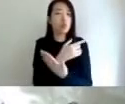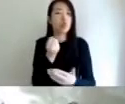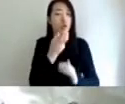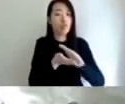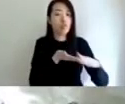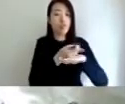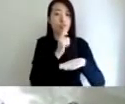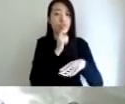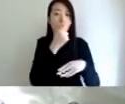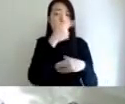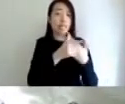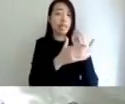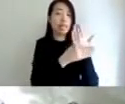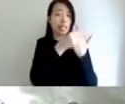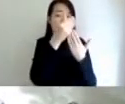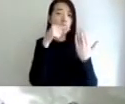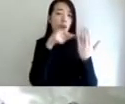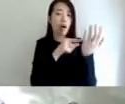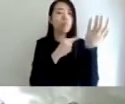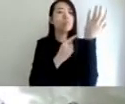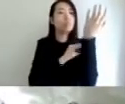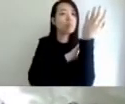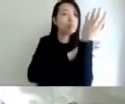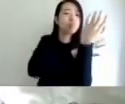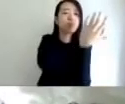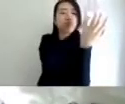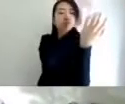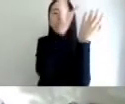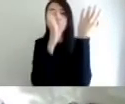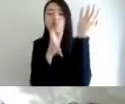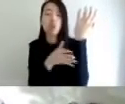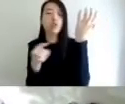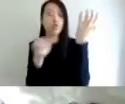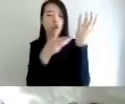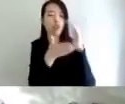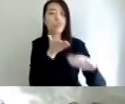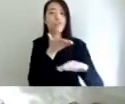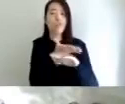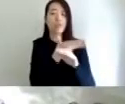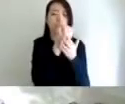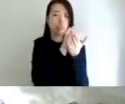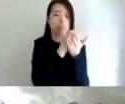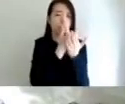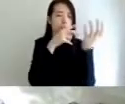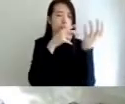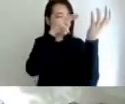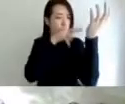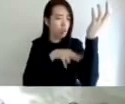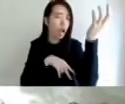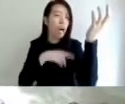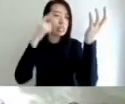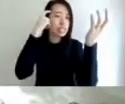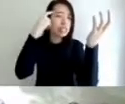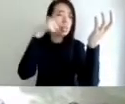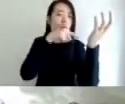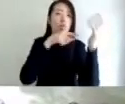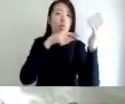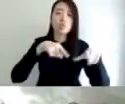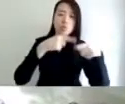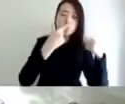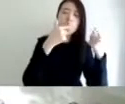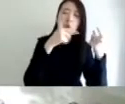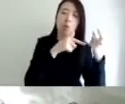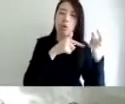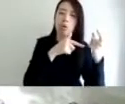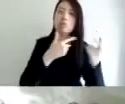整嘅樹冠嘅時候咧，我哋再去做一個樹木評估，咁就先知道咧，究竟佢會唔會有啲